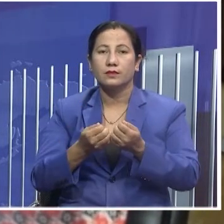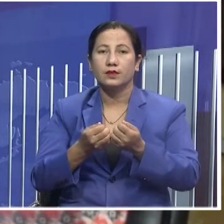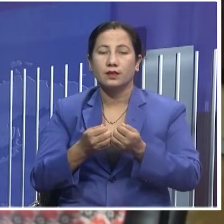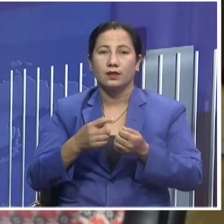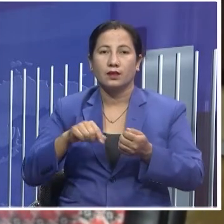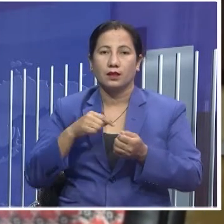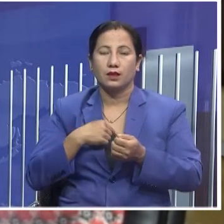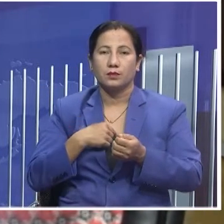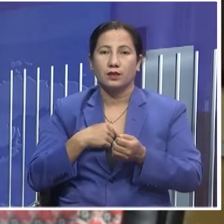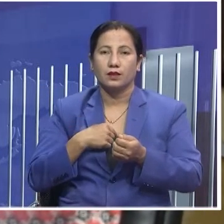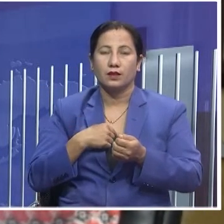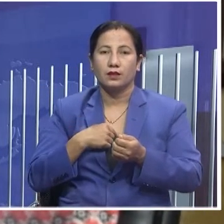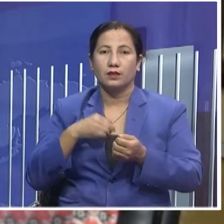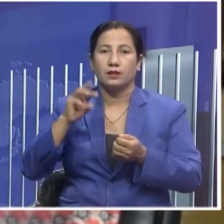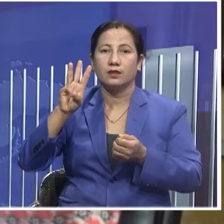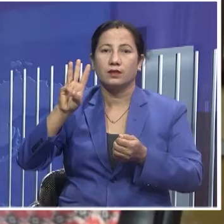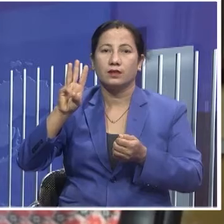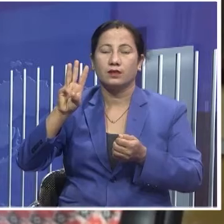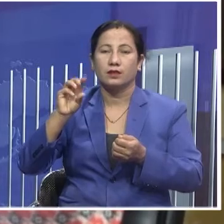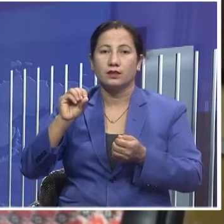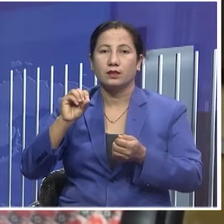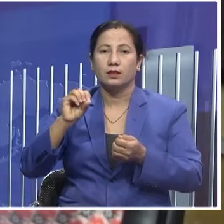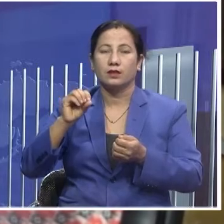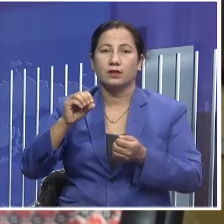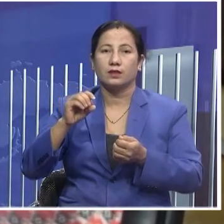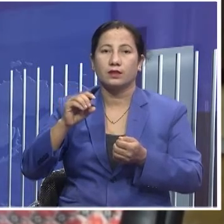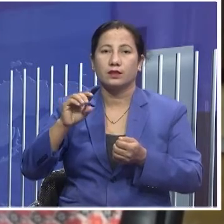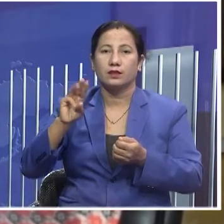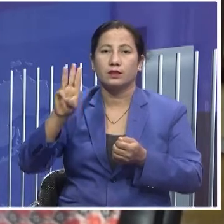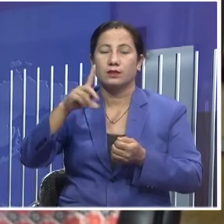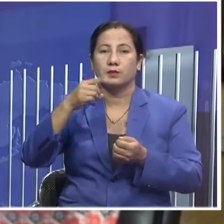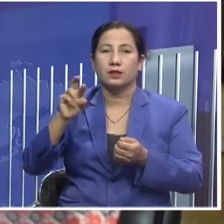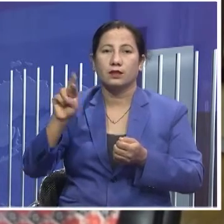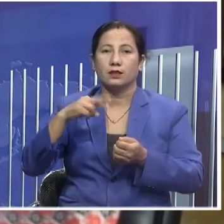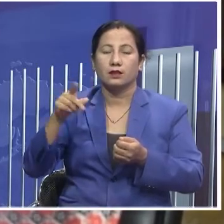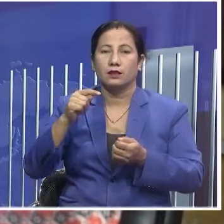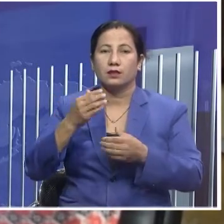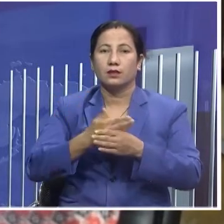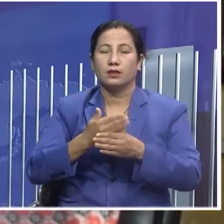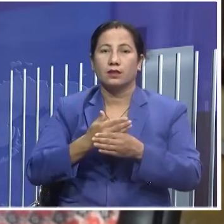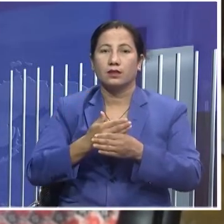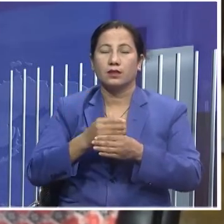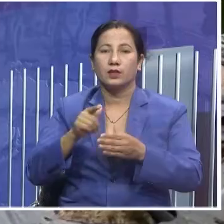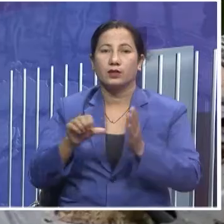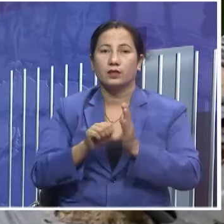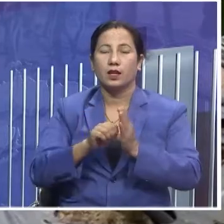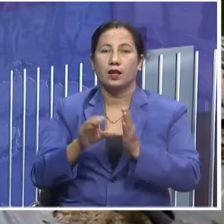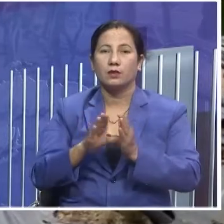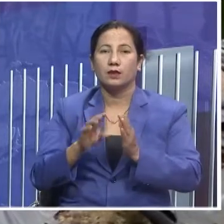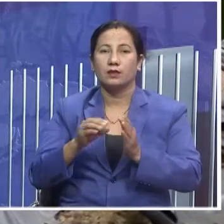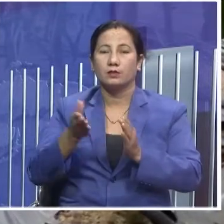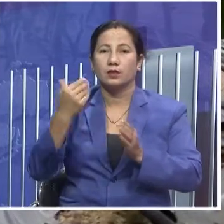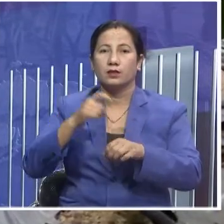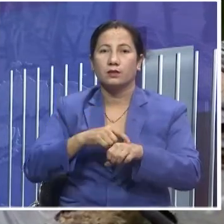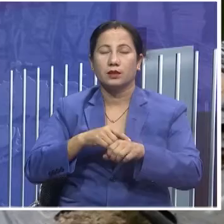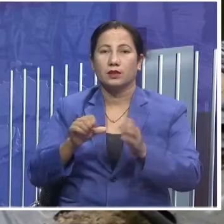करिब 30 मेट्रिक टन प्रति दिन औसतमा तरकारी यो जिल्लाबाट। पछिल्लो